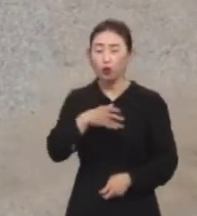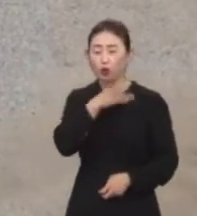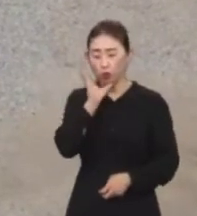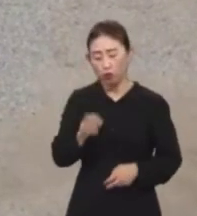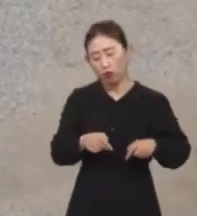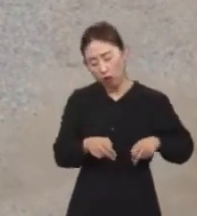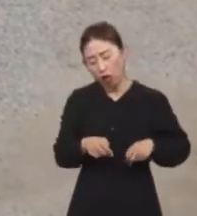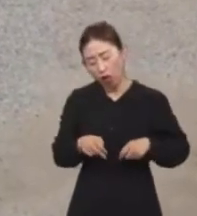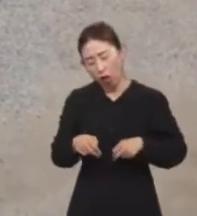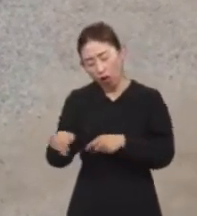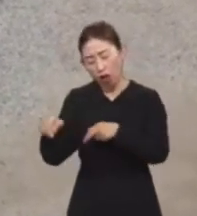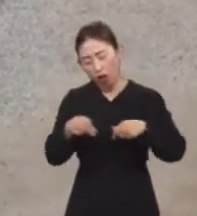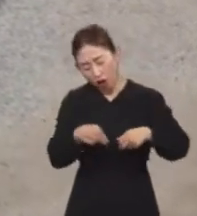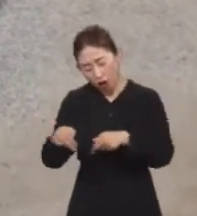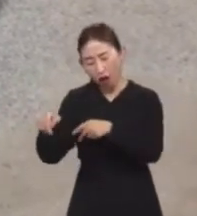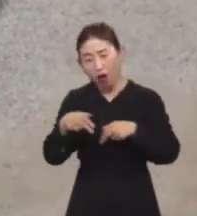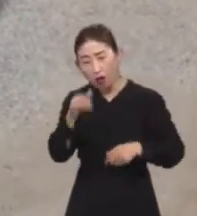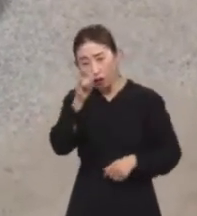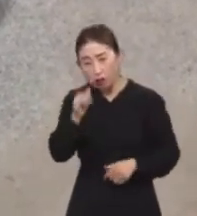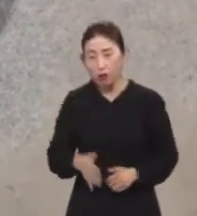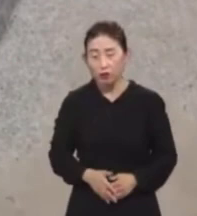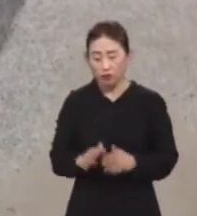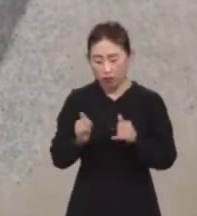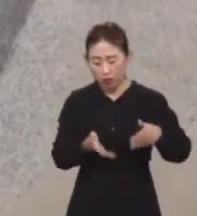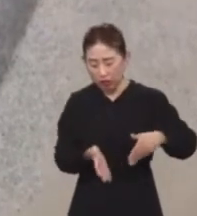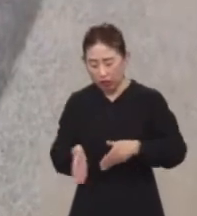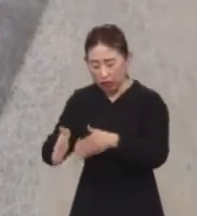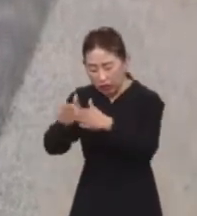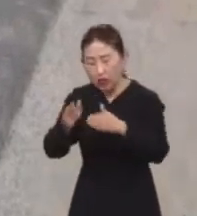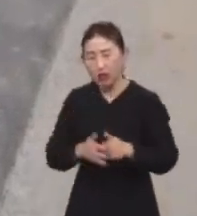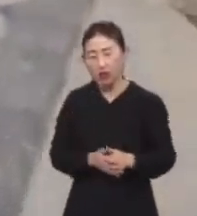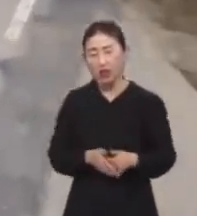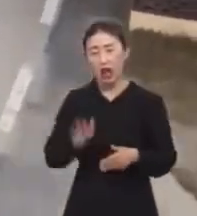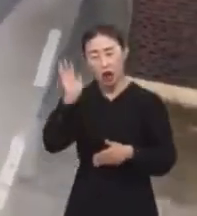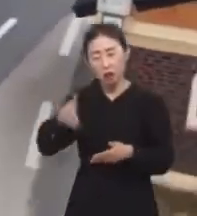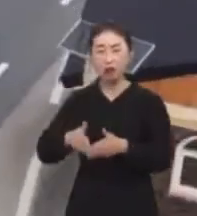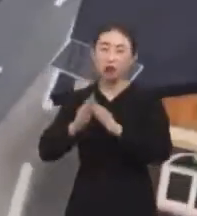이 길을 걷습니다. 인도를 설치할 계획이란